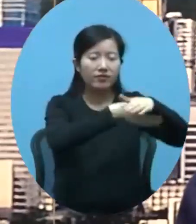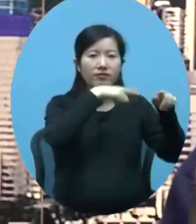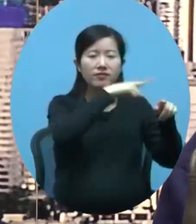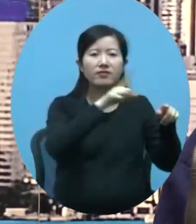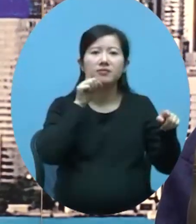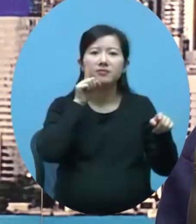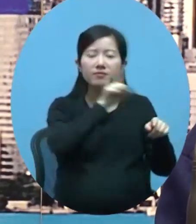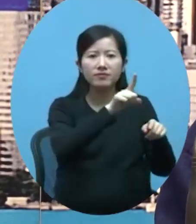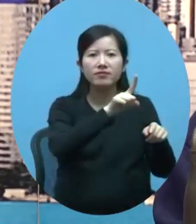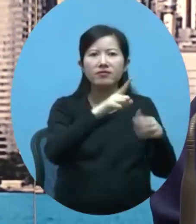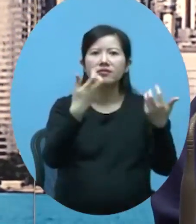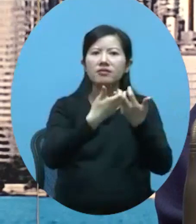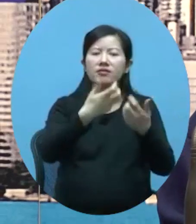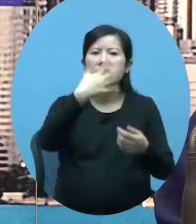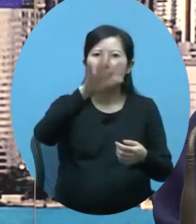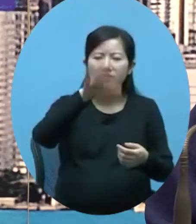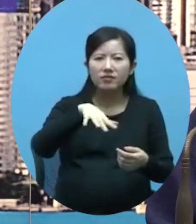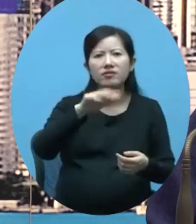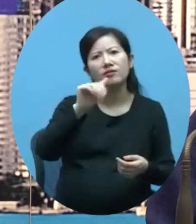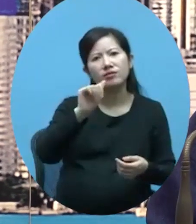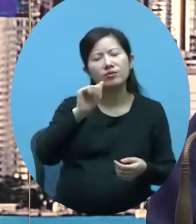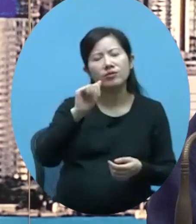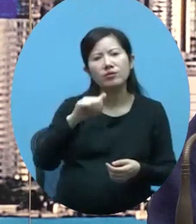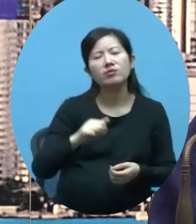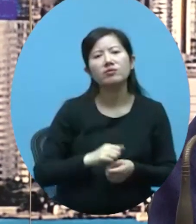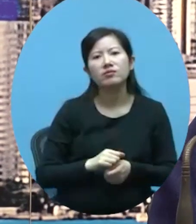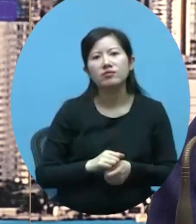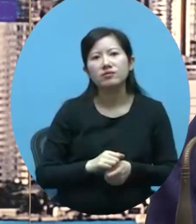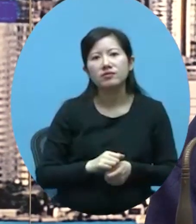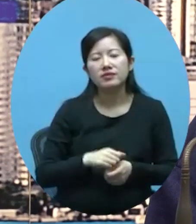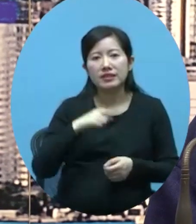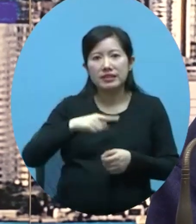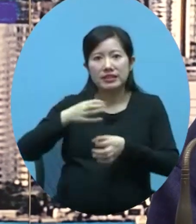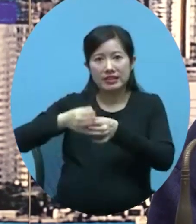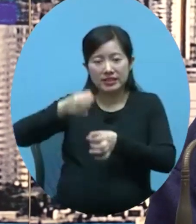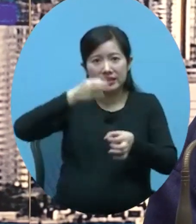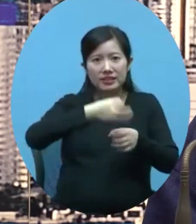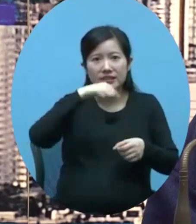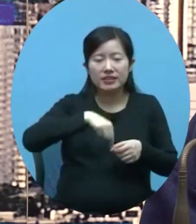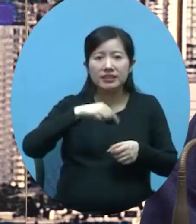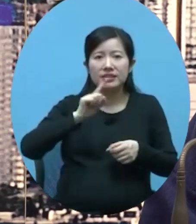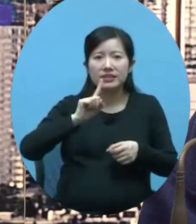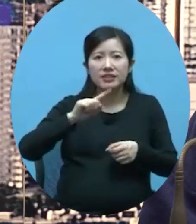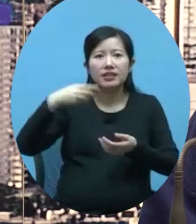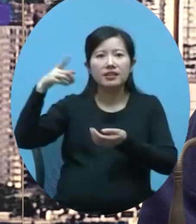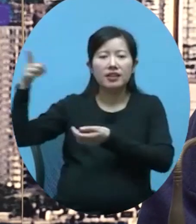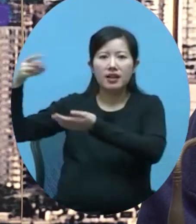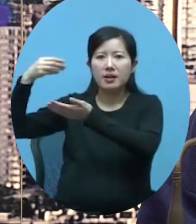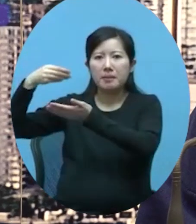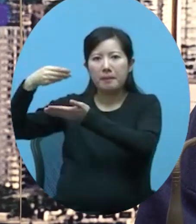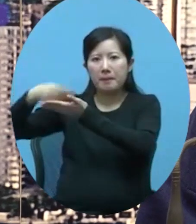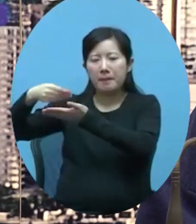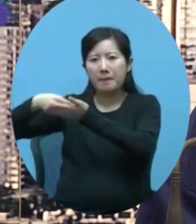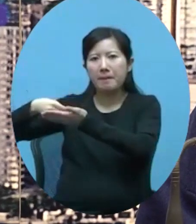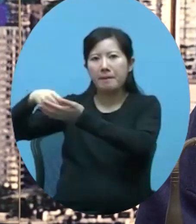期比如五千是可以化驗到的而他們是用一些試劑原料就是他會一直有購買這類的東西